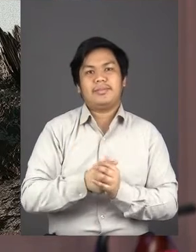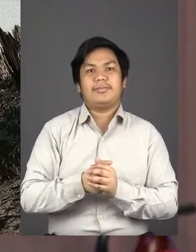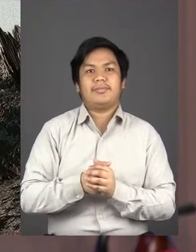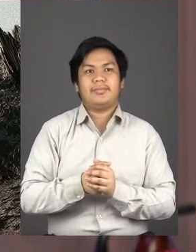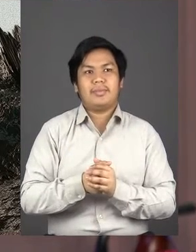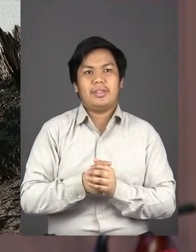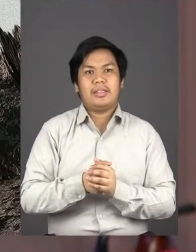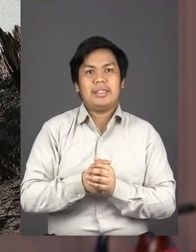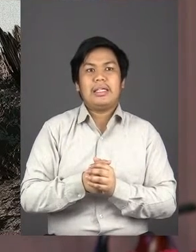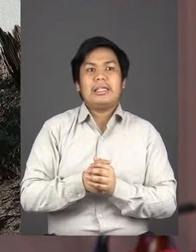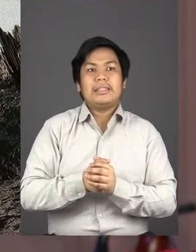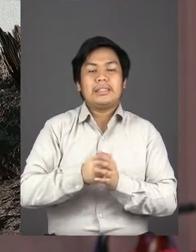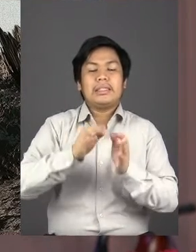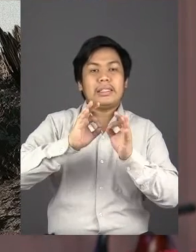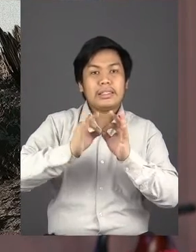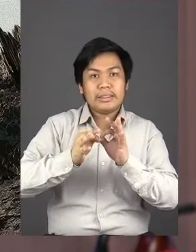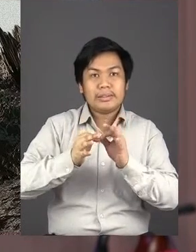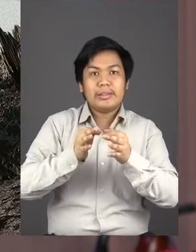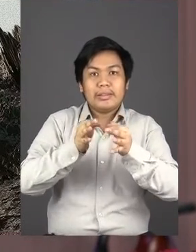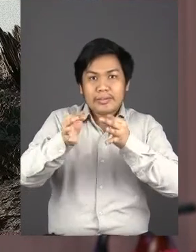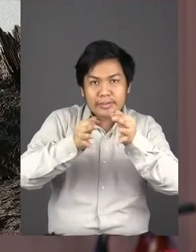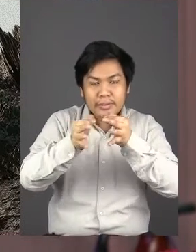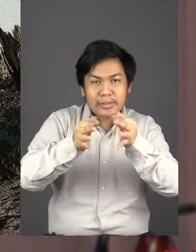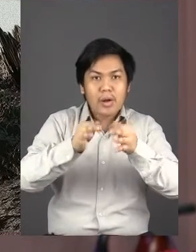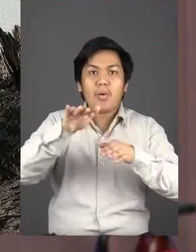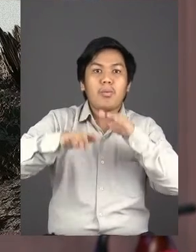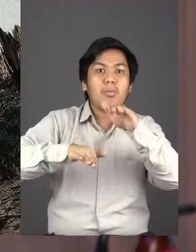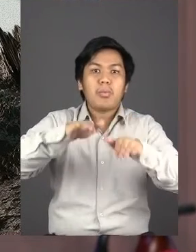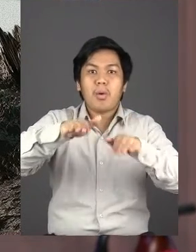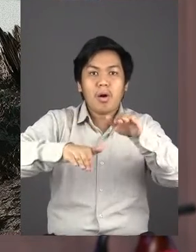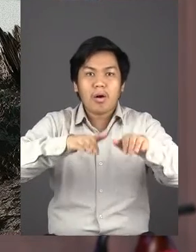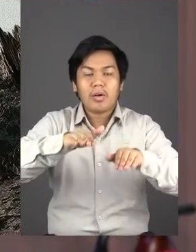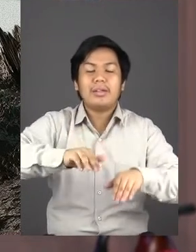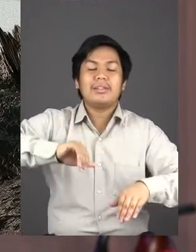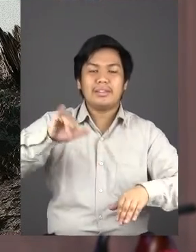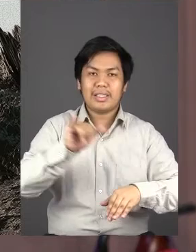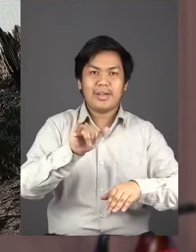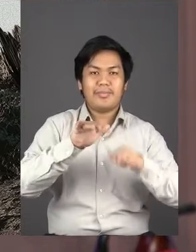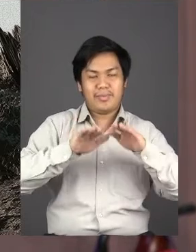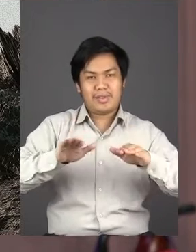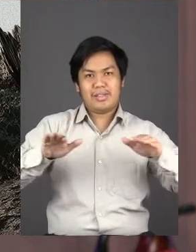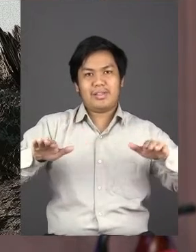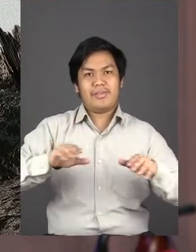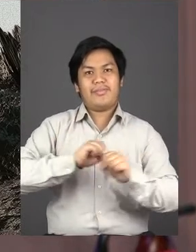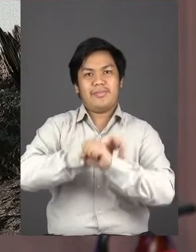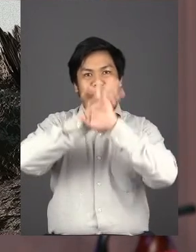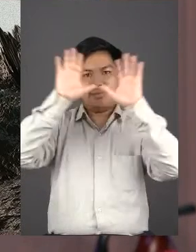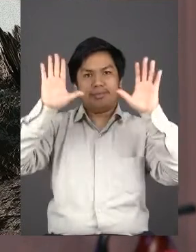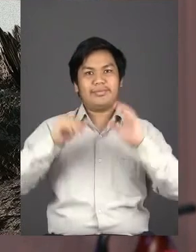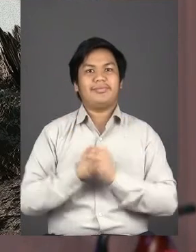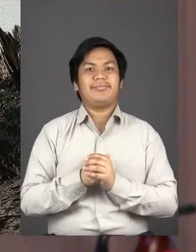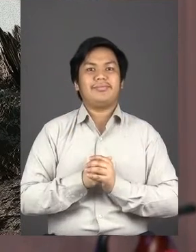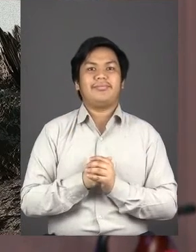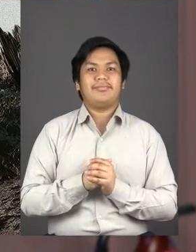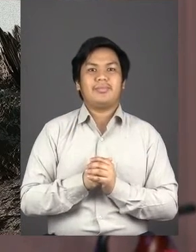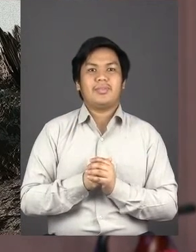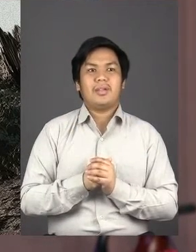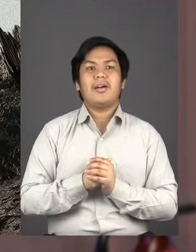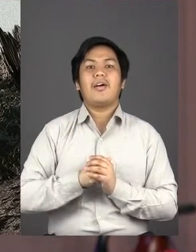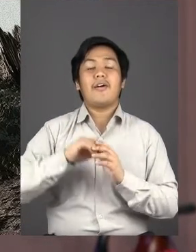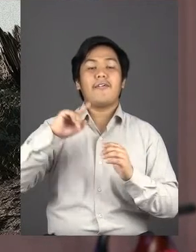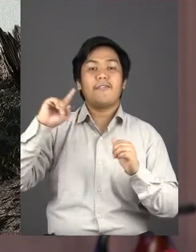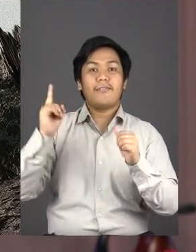ibig sabihin na walk as children of light. So yan ang unang